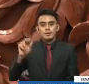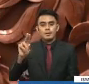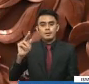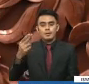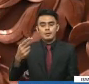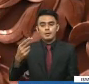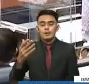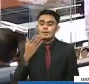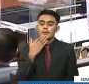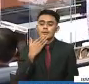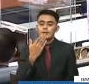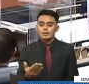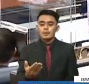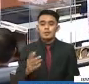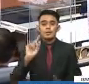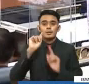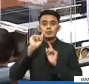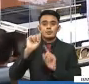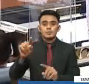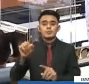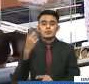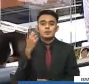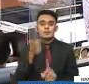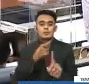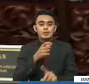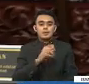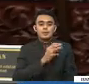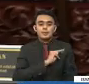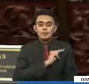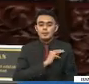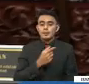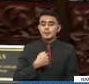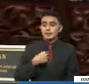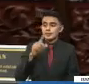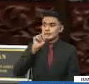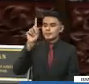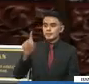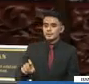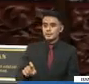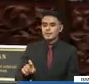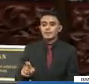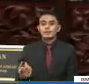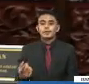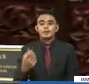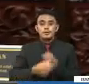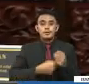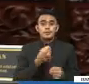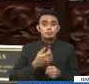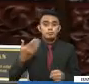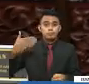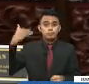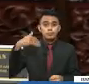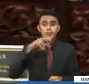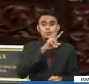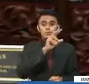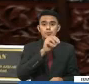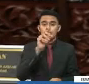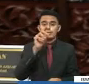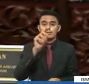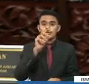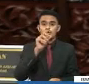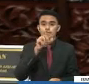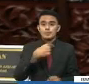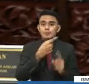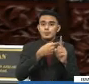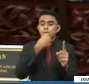speaker. Terima kasih atas soalan dan jawapan oleh Menteri. Menteri, saya ingin menanyakan, tahun lepas pada September 2021 telah